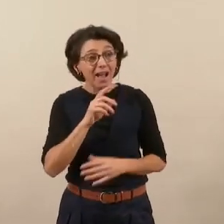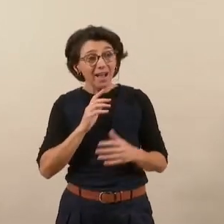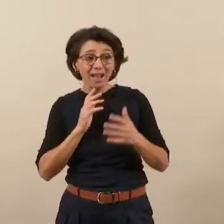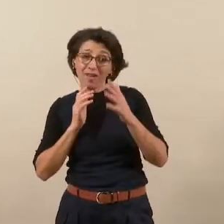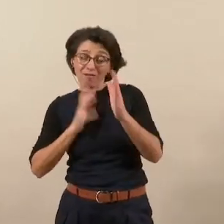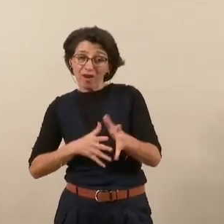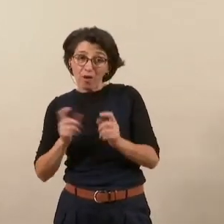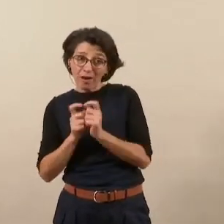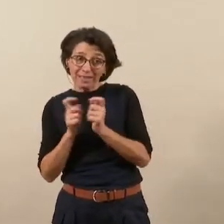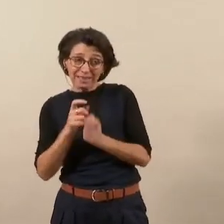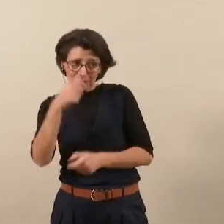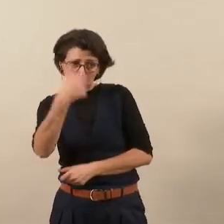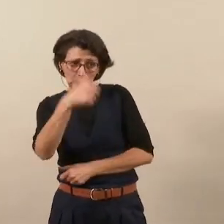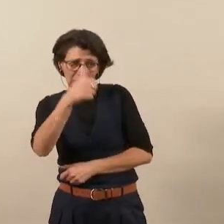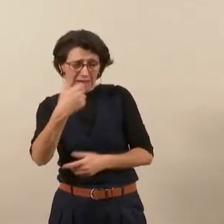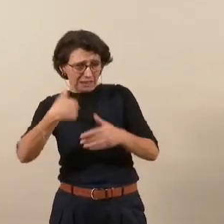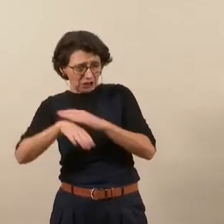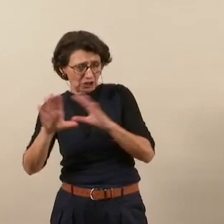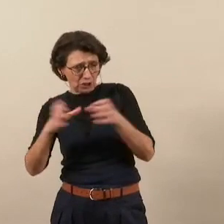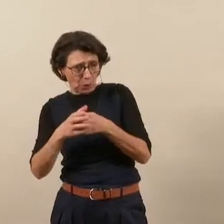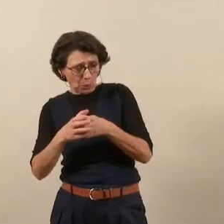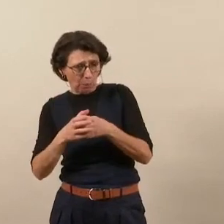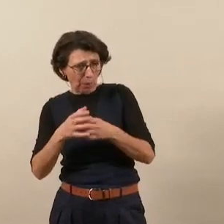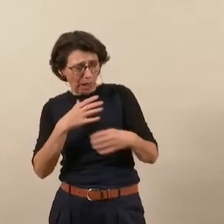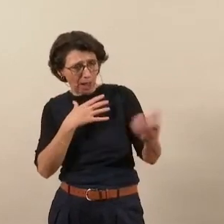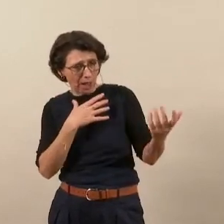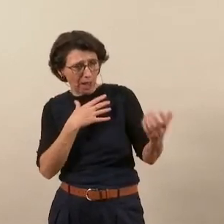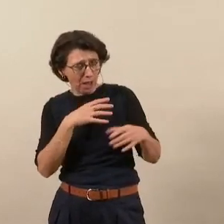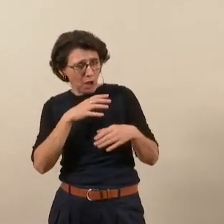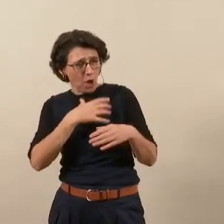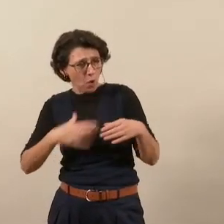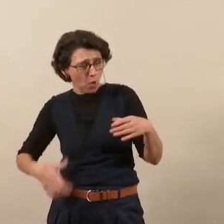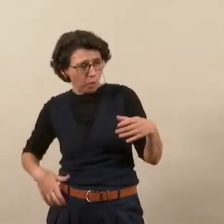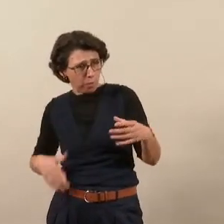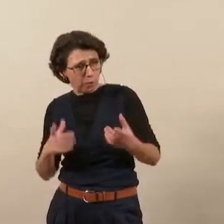électrique. Décidément, quelle chance vous avez!